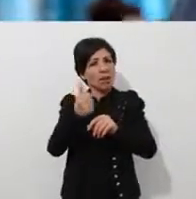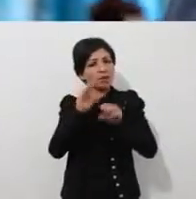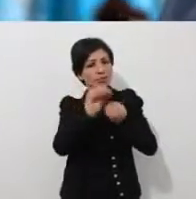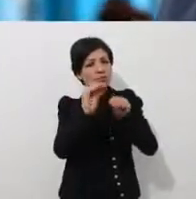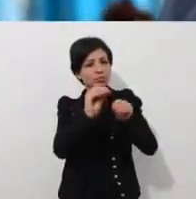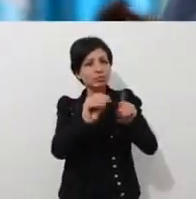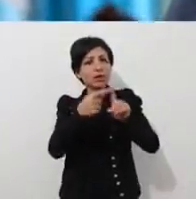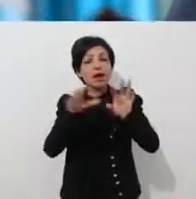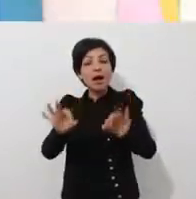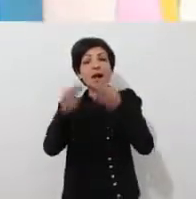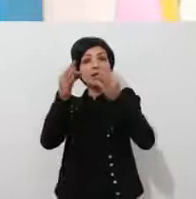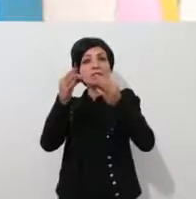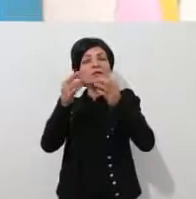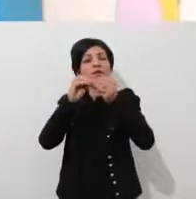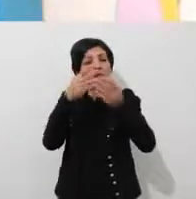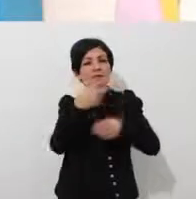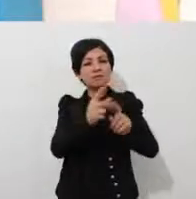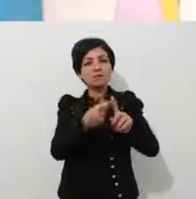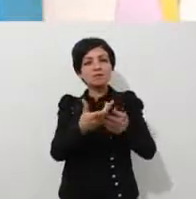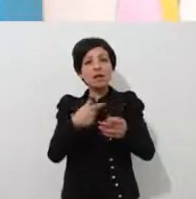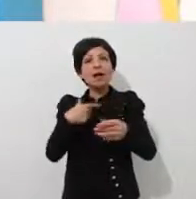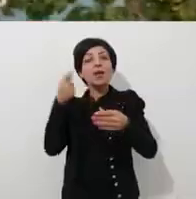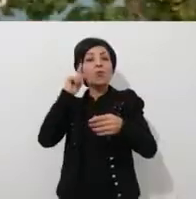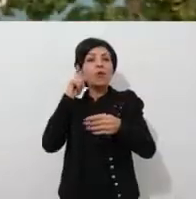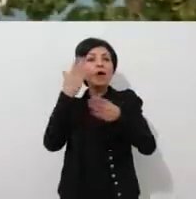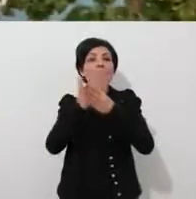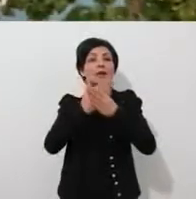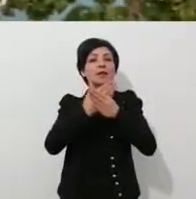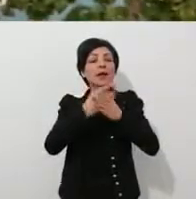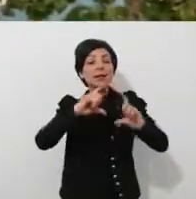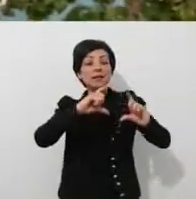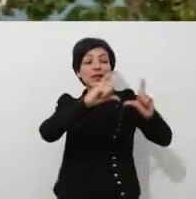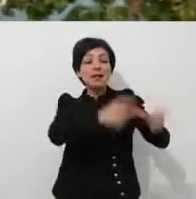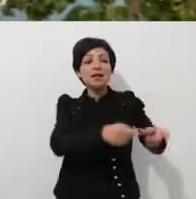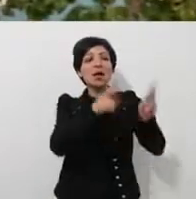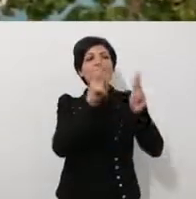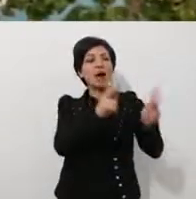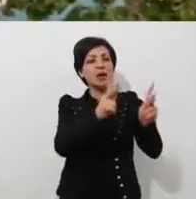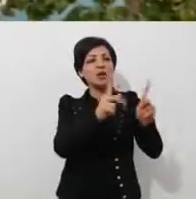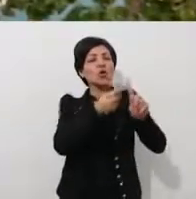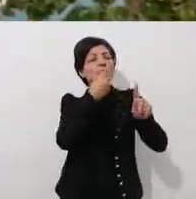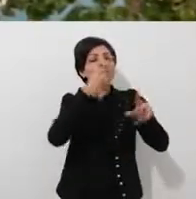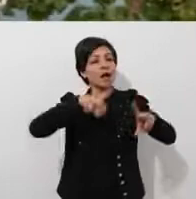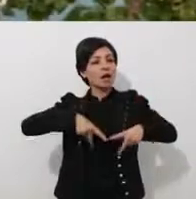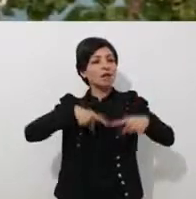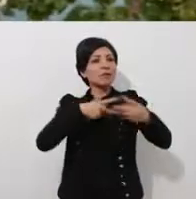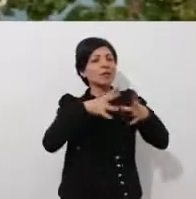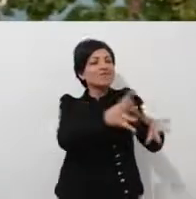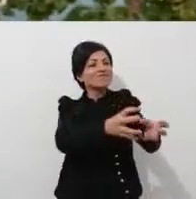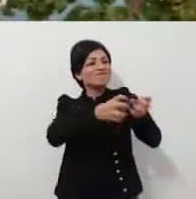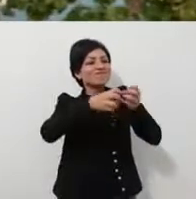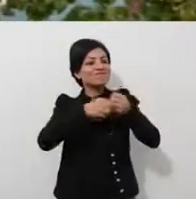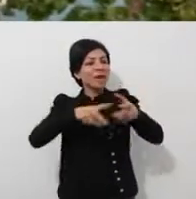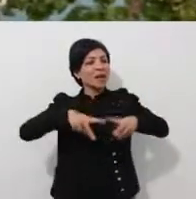ماهيش معناتها دنيا معاه، اكتشفت عندها المرض وتلهت بها. المدرسة هي اللي أعطتها بعد آخر في حياتها، خرجتها